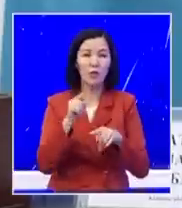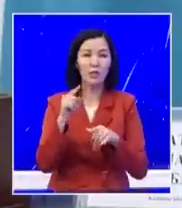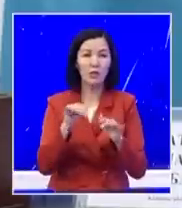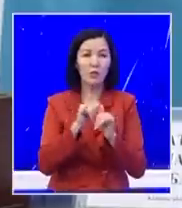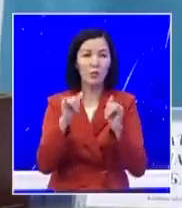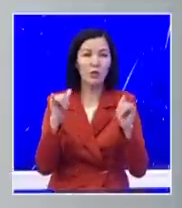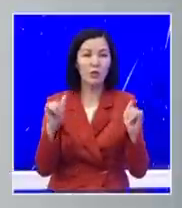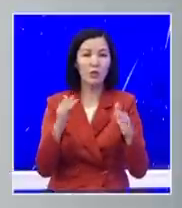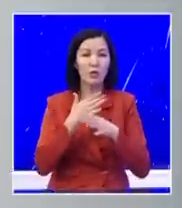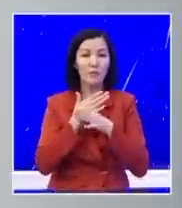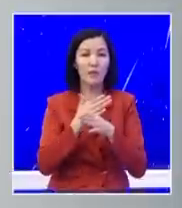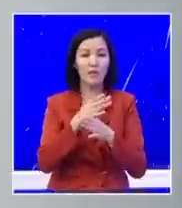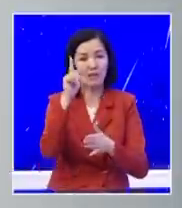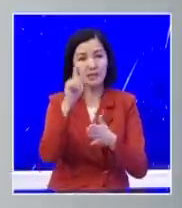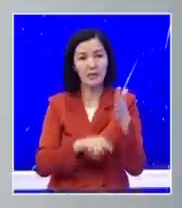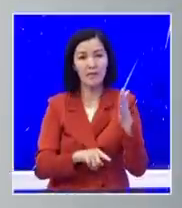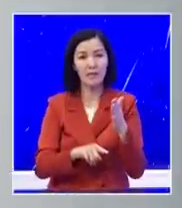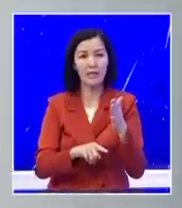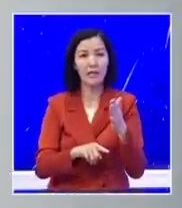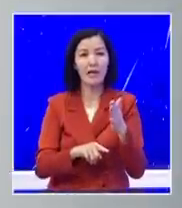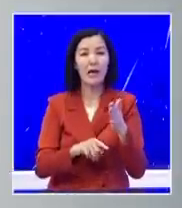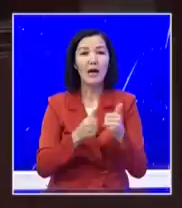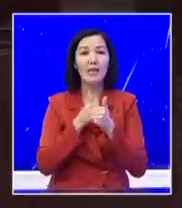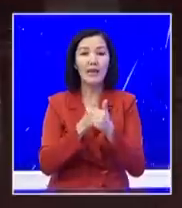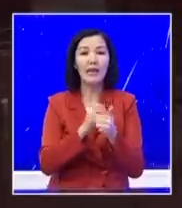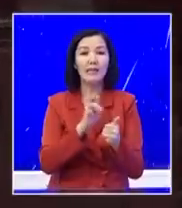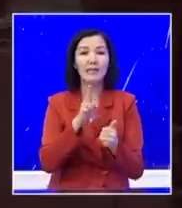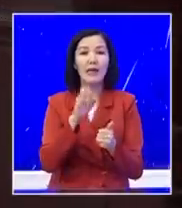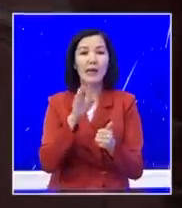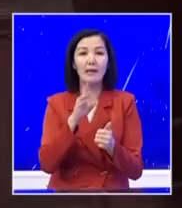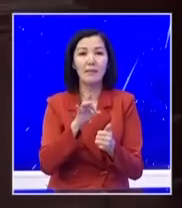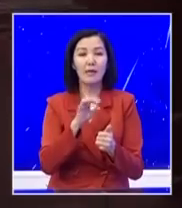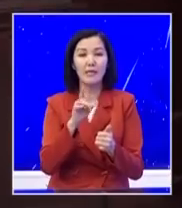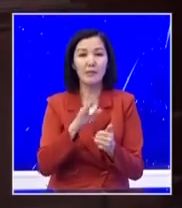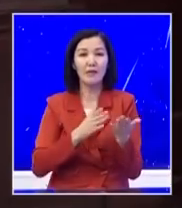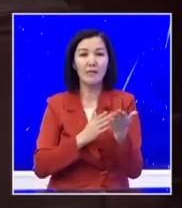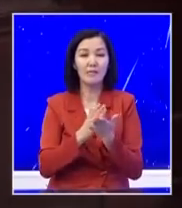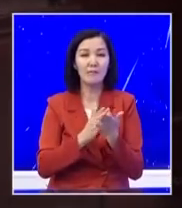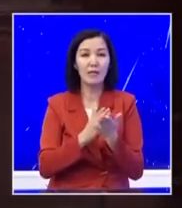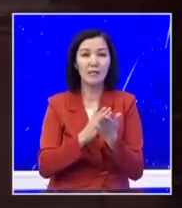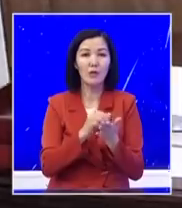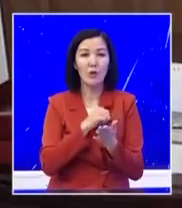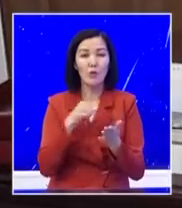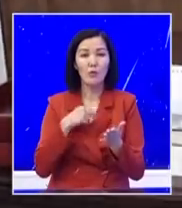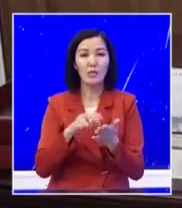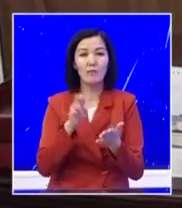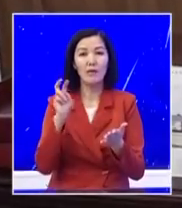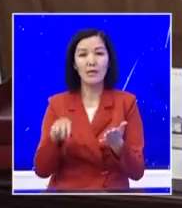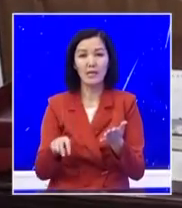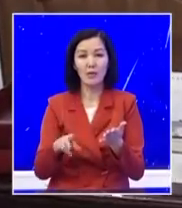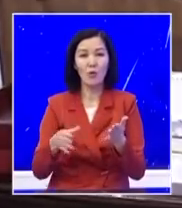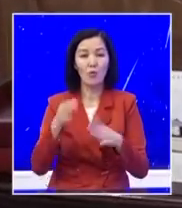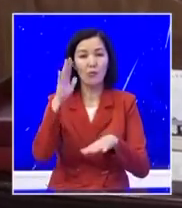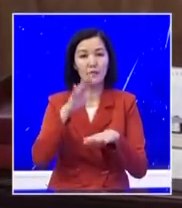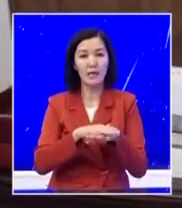өңірін өркендетуге ықпал ететініне сенім білдірді. Ал экс-әкім Марат Разбеков қызметінен өз еркімен кетті. Бірақ